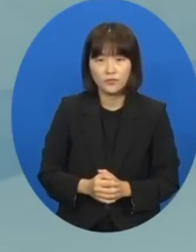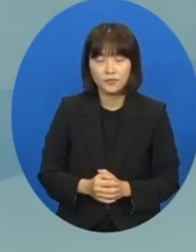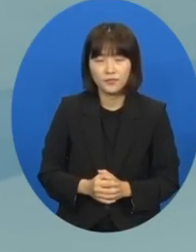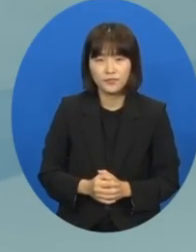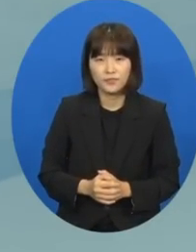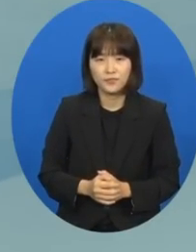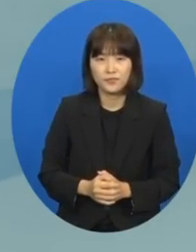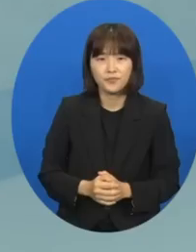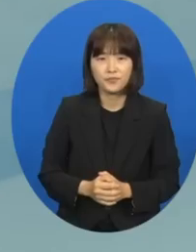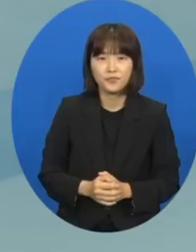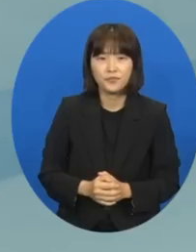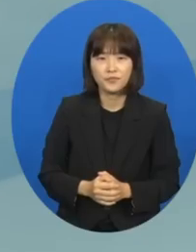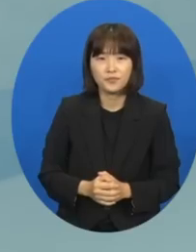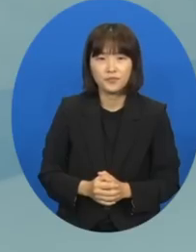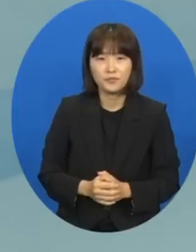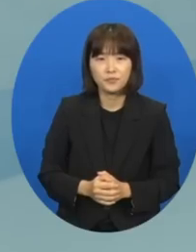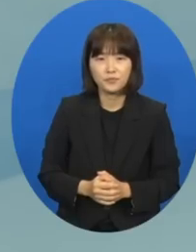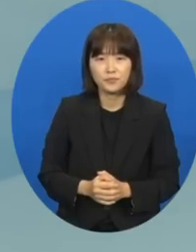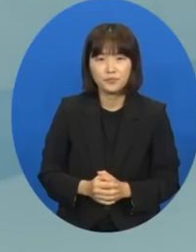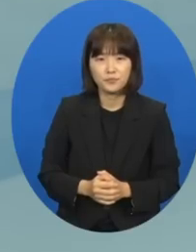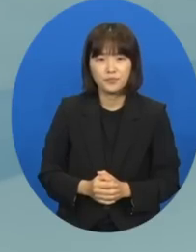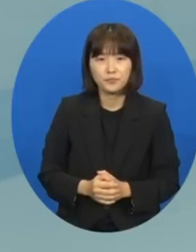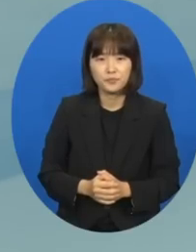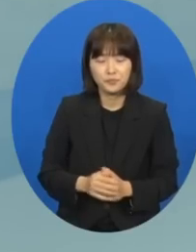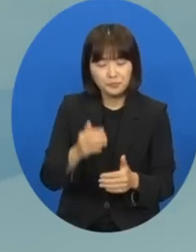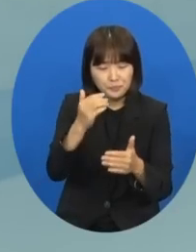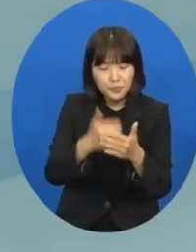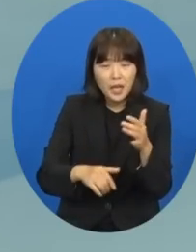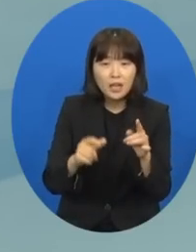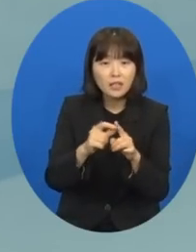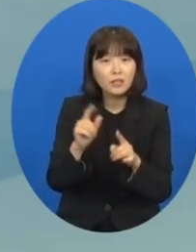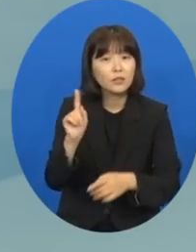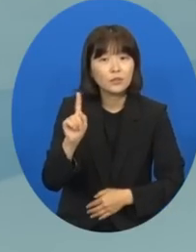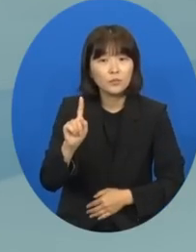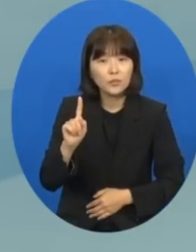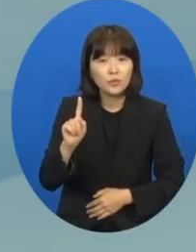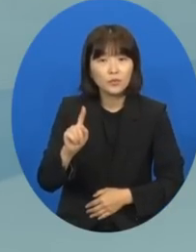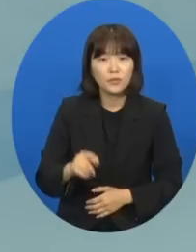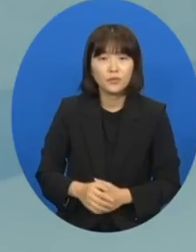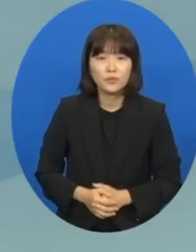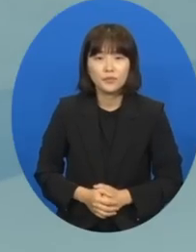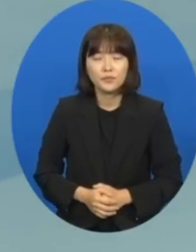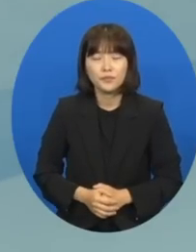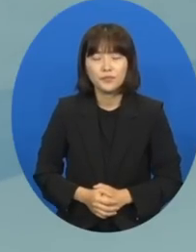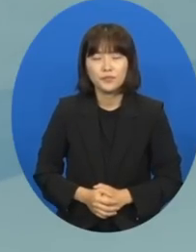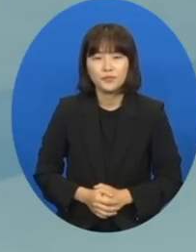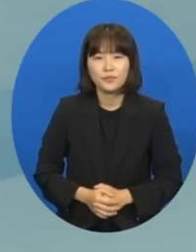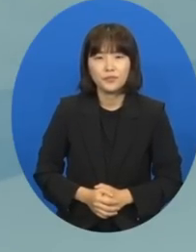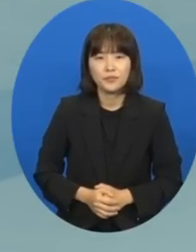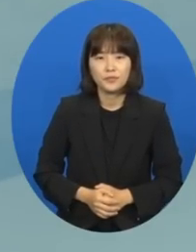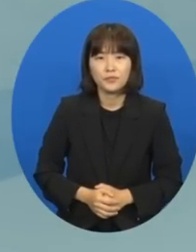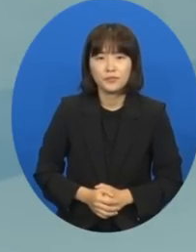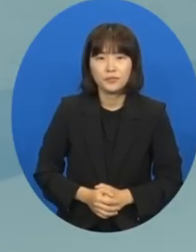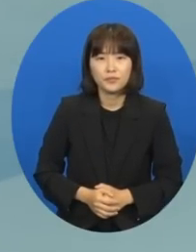찾기입니다. 뭐가 빠졌을까요? 잘 모르실 거예요. 자세히 안 보면 뭐가 빠졌냐면